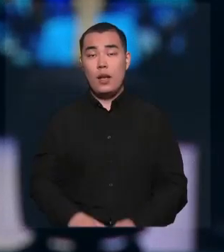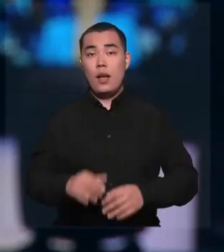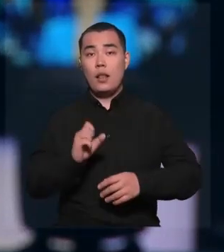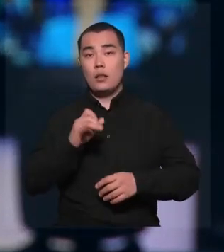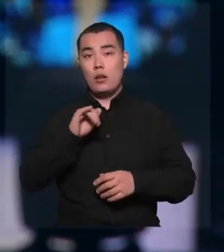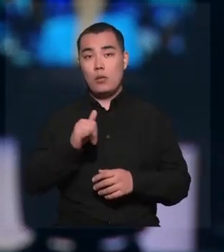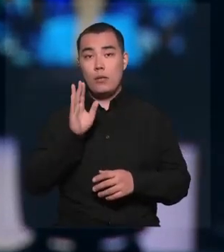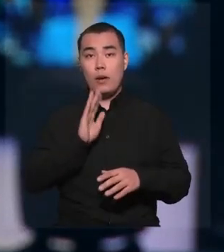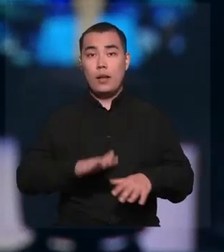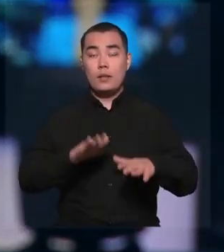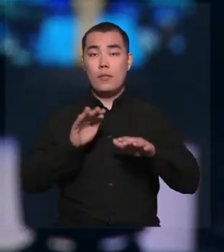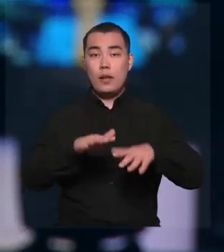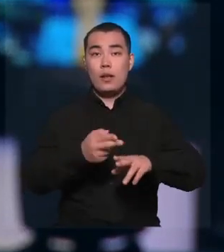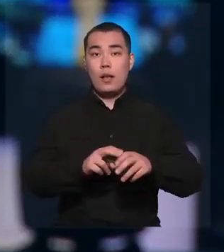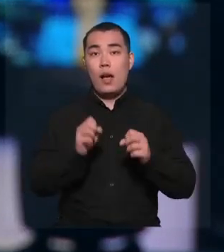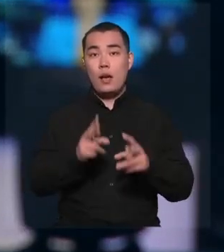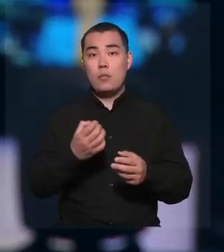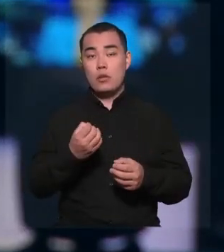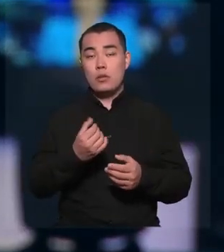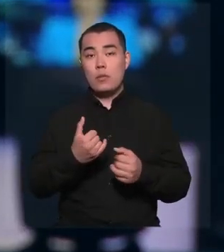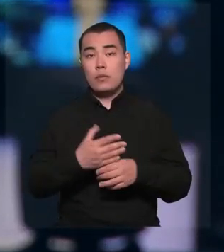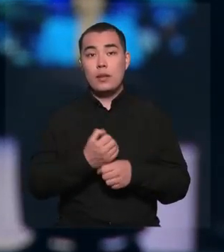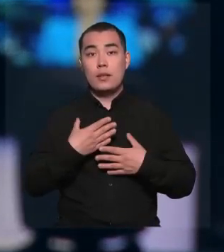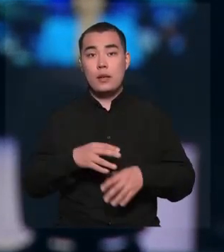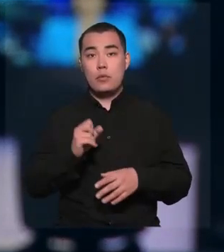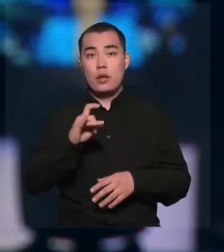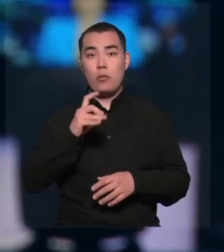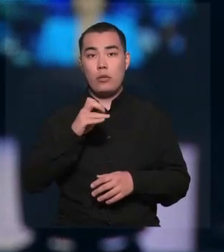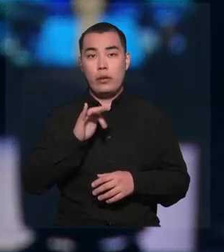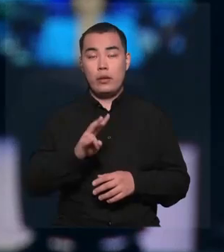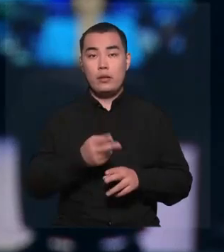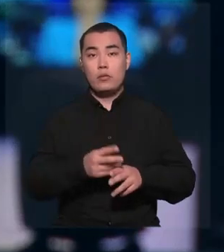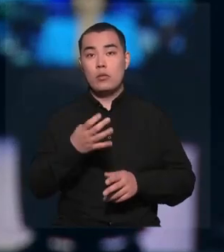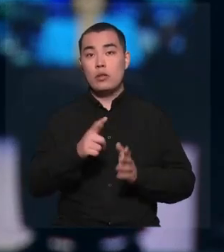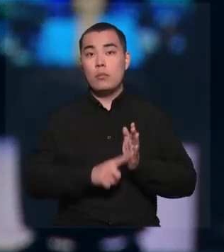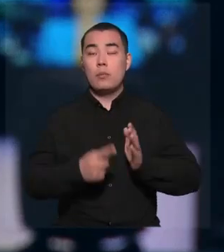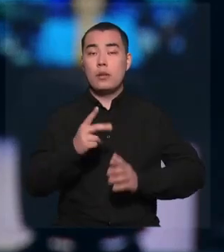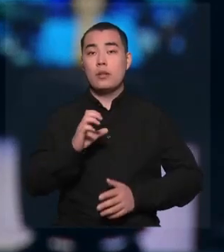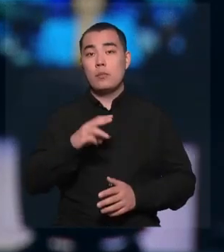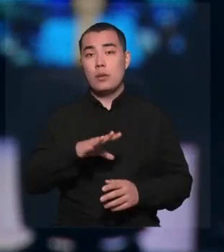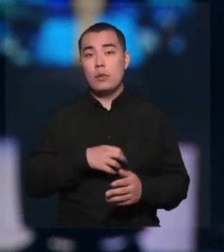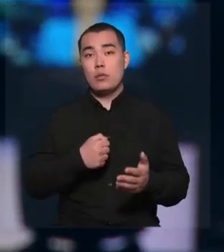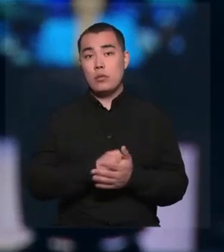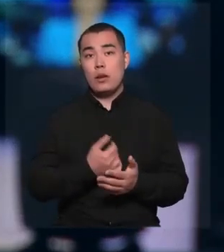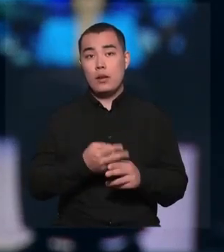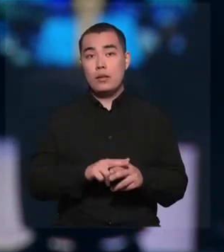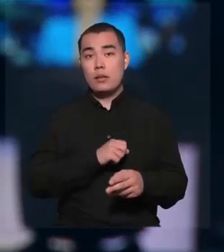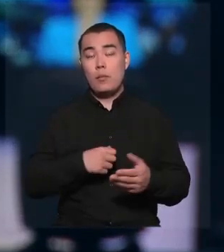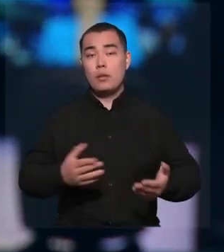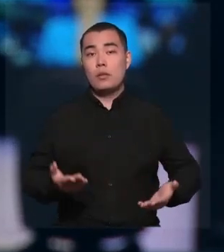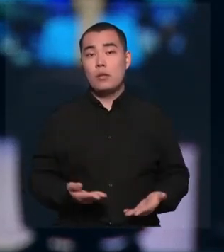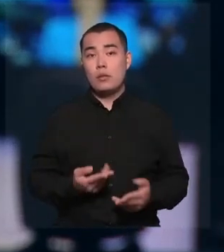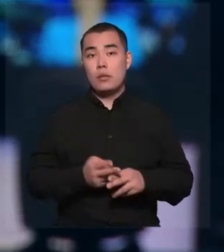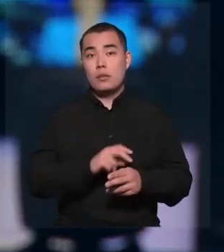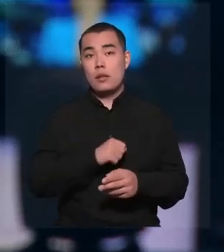Атырауда су тасқыннан келер қауіп әлде сейілген жоқ. Жайық өзенінің деңгейі 471 сантиметрге жетті. Аймақта тасқынға